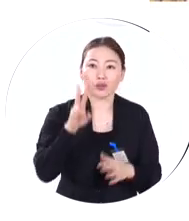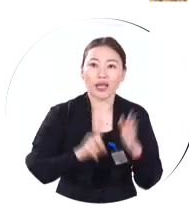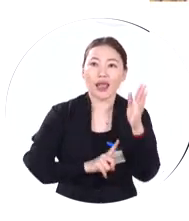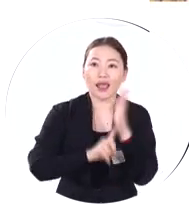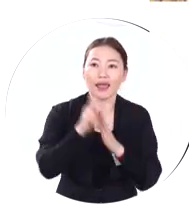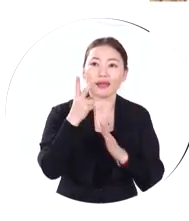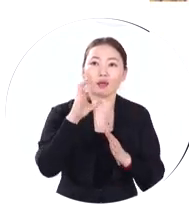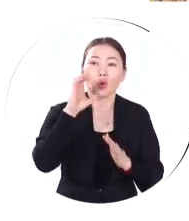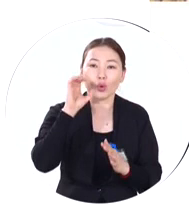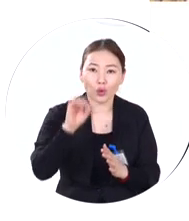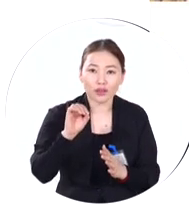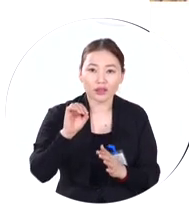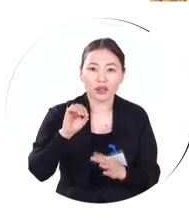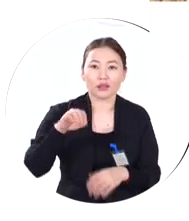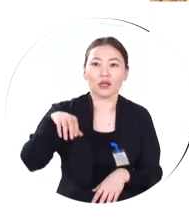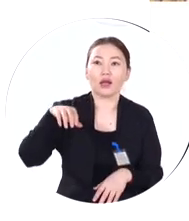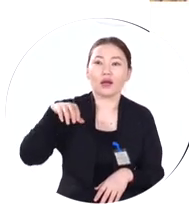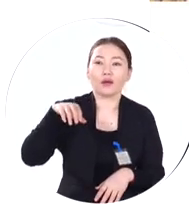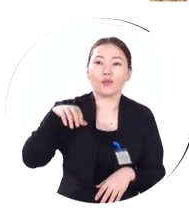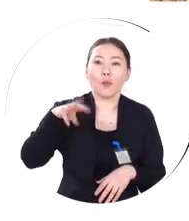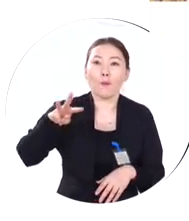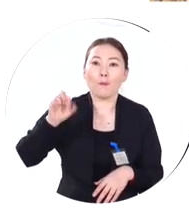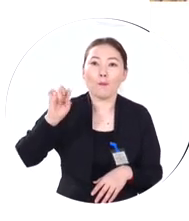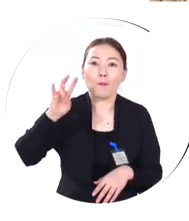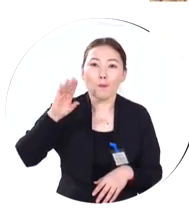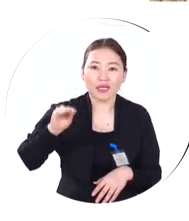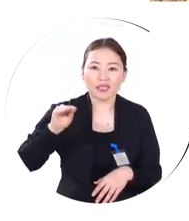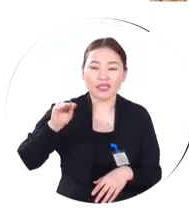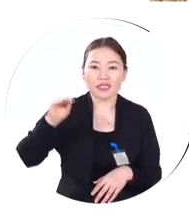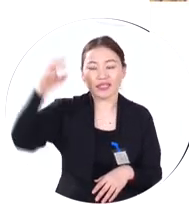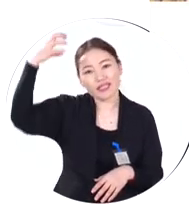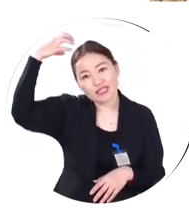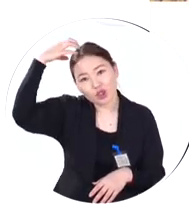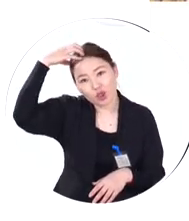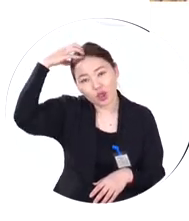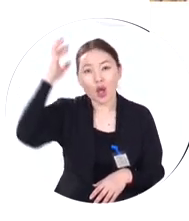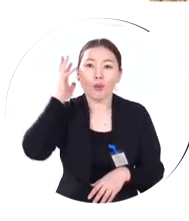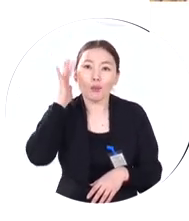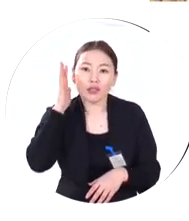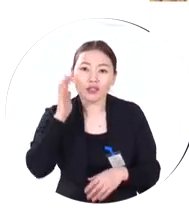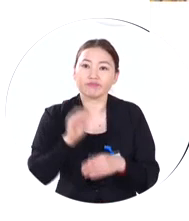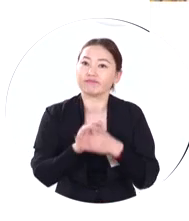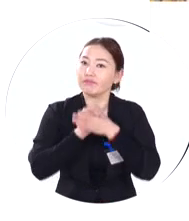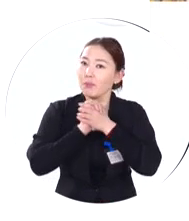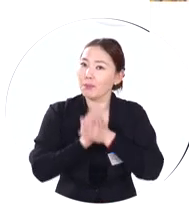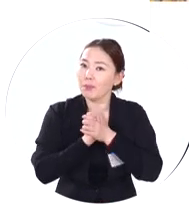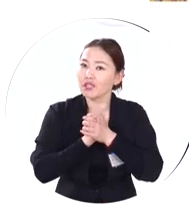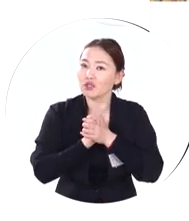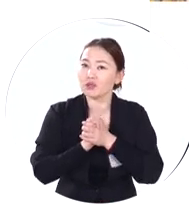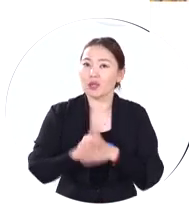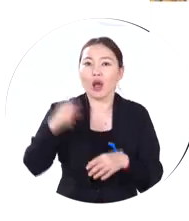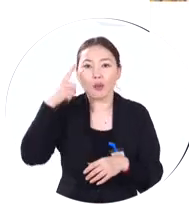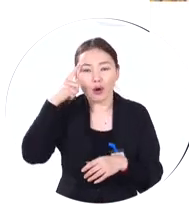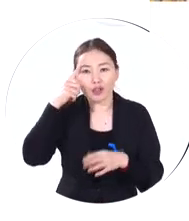тогтон Манжин дасныг хамтран дарахад чиглэж байна. Манжин засаг захиргаа бэхжих тусам Монголыг холбоотон маягаар ашиглаж эзэнт